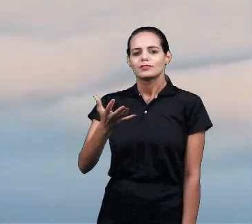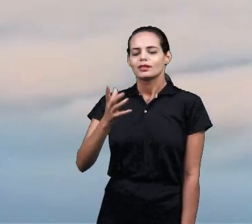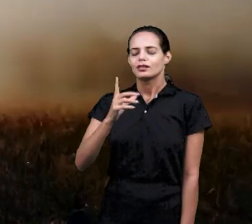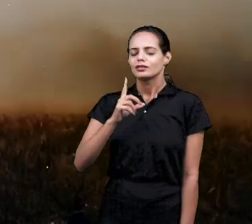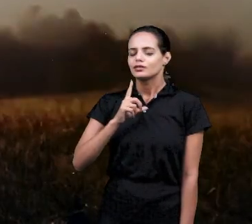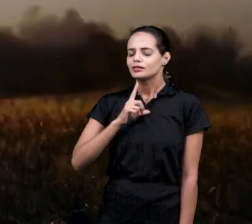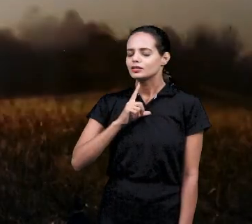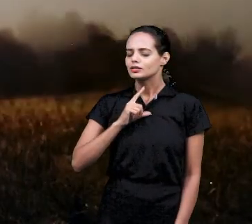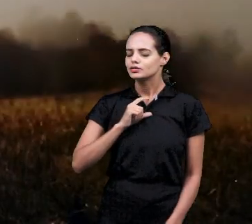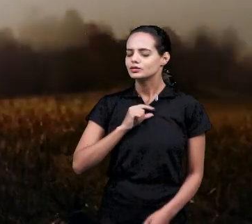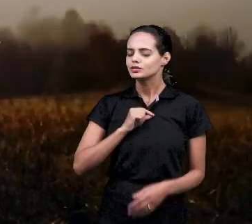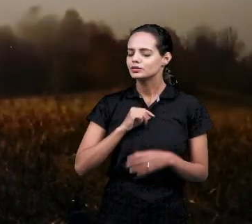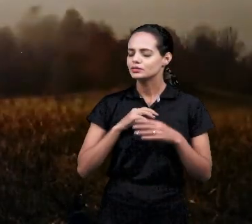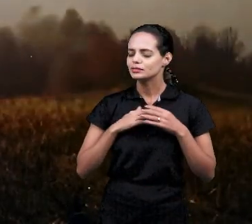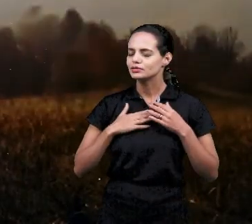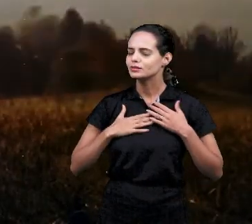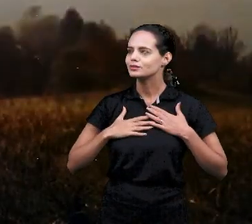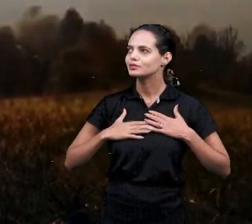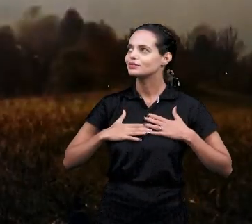faz-me